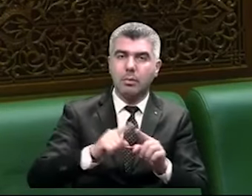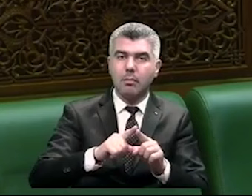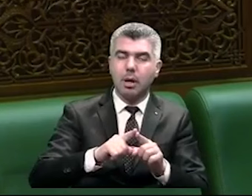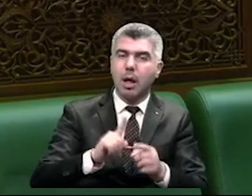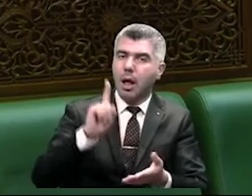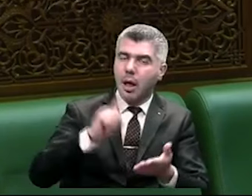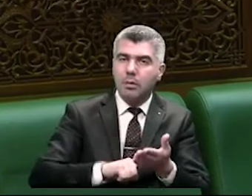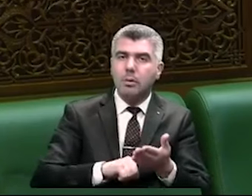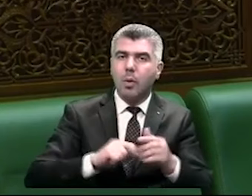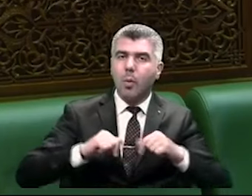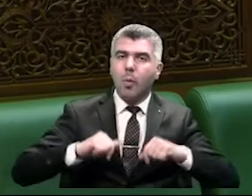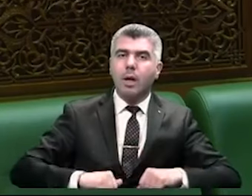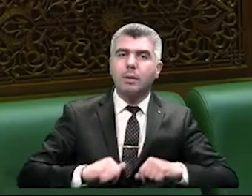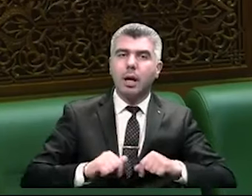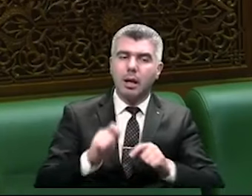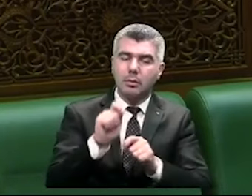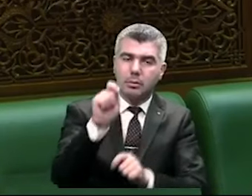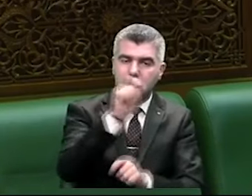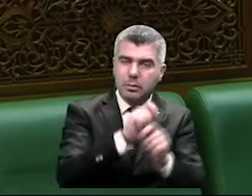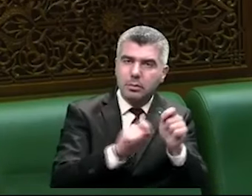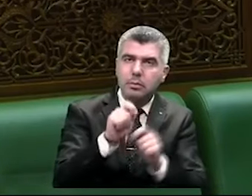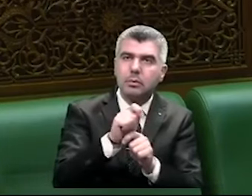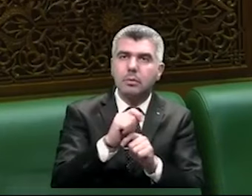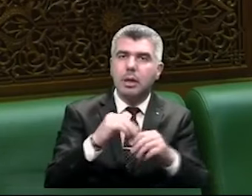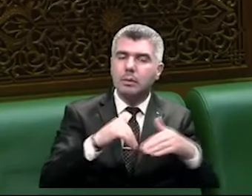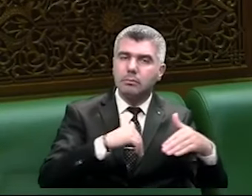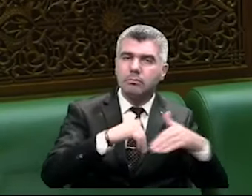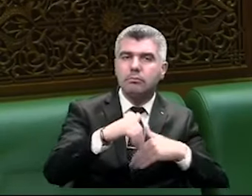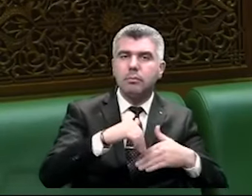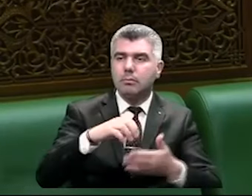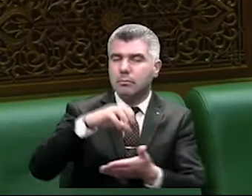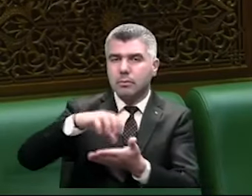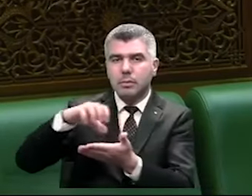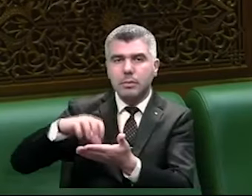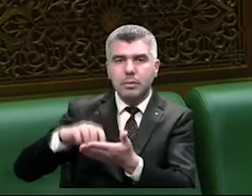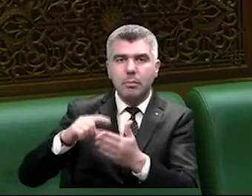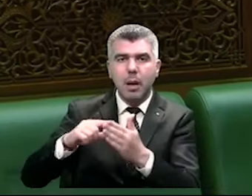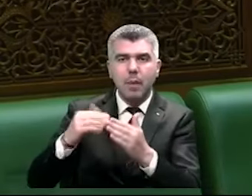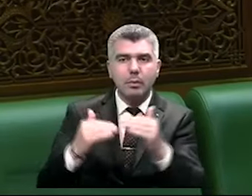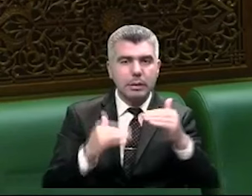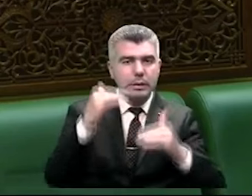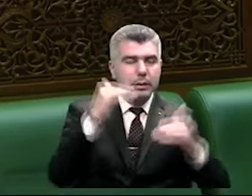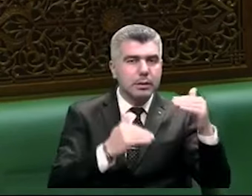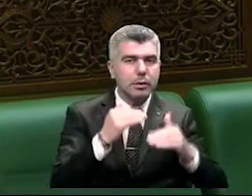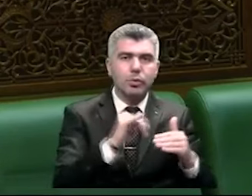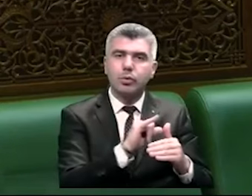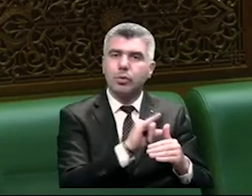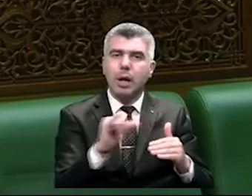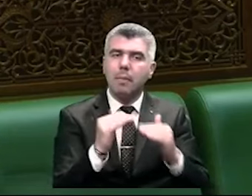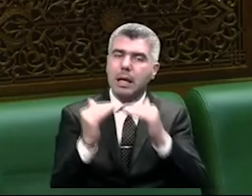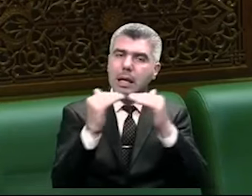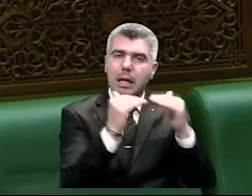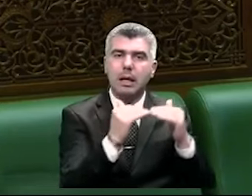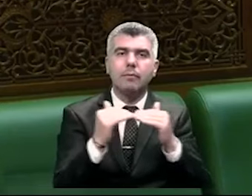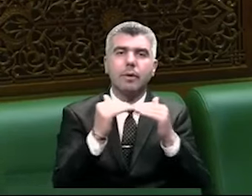على تاهيل وصيانه البنيات التحتيه بكل الاقاليم بما يكفل التوازن والانصاف المجالي وفي